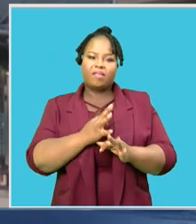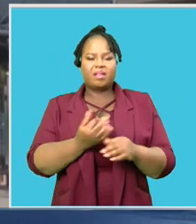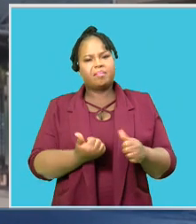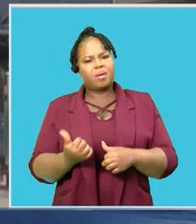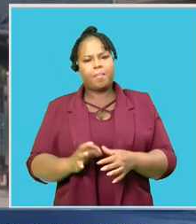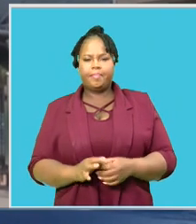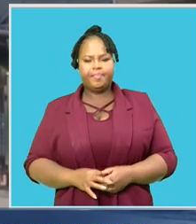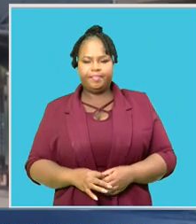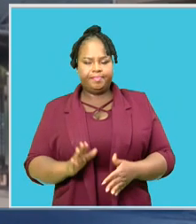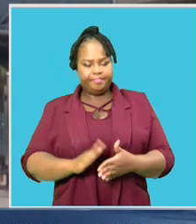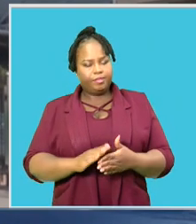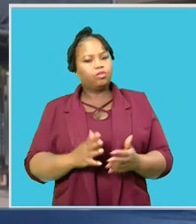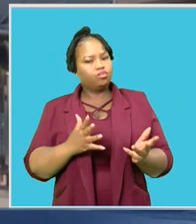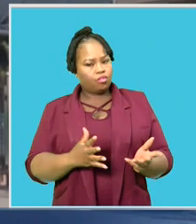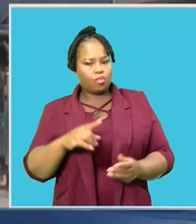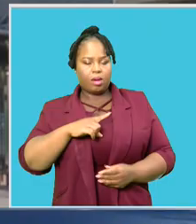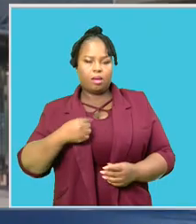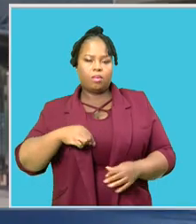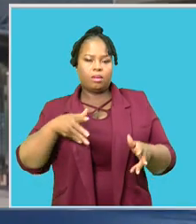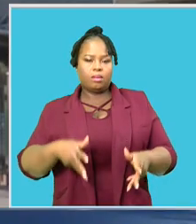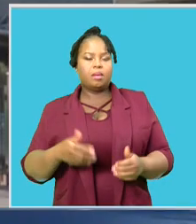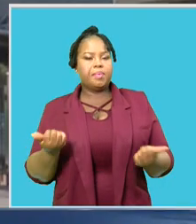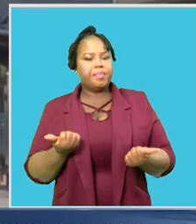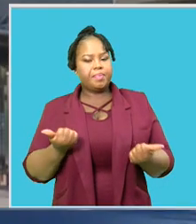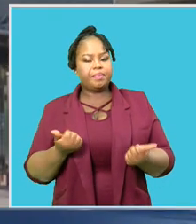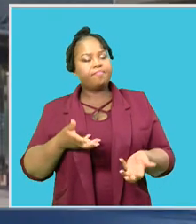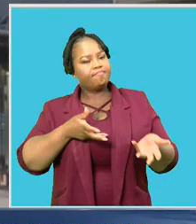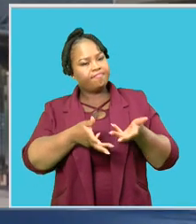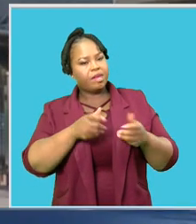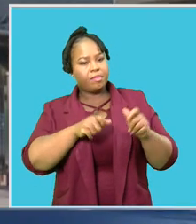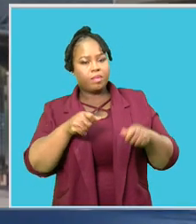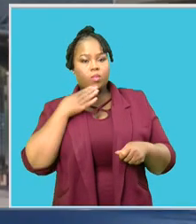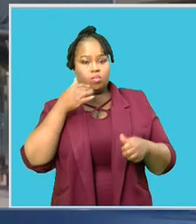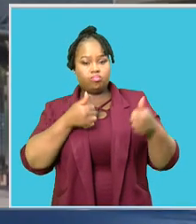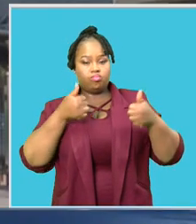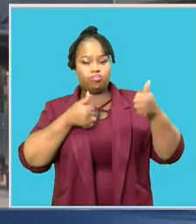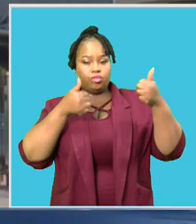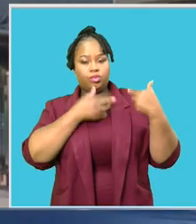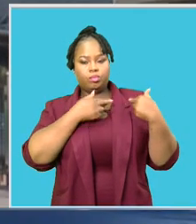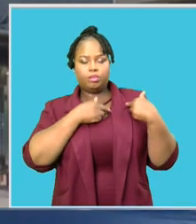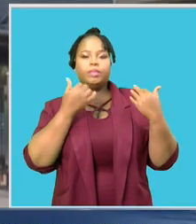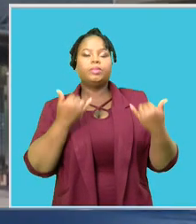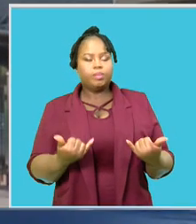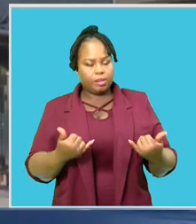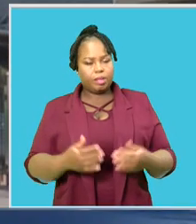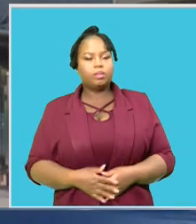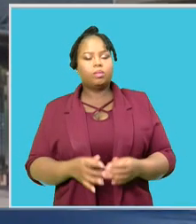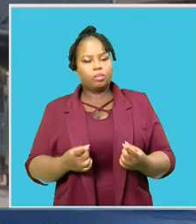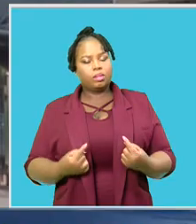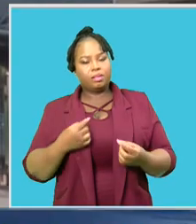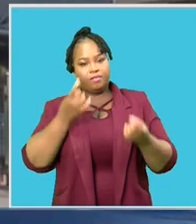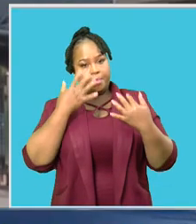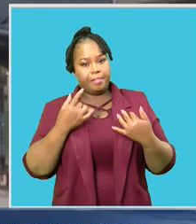babuyiselwe emuva. So that's the reason why silana. We've already spoken to abantu abayi-in-charge of the lentuzane. Today we have been